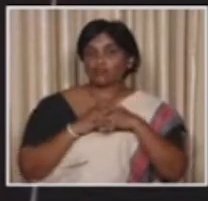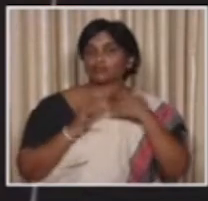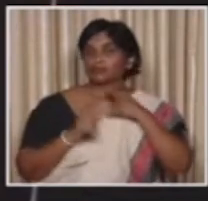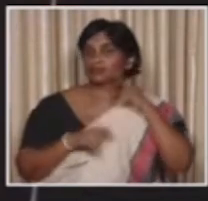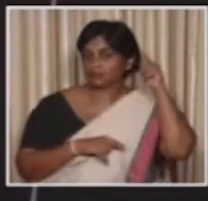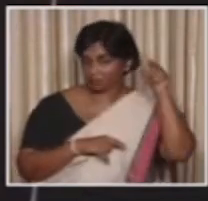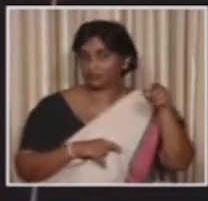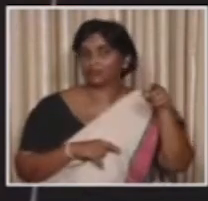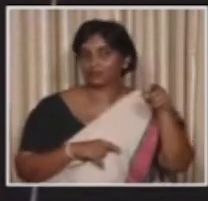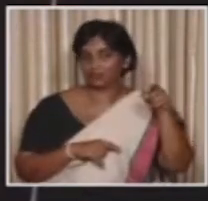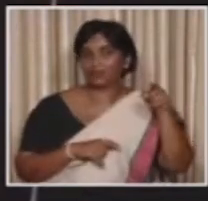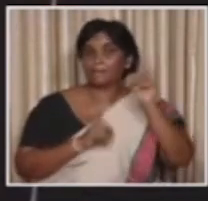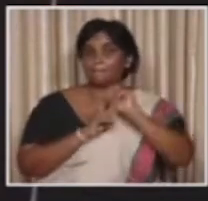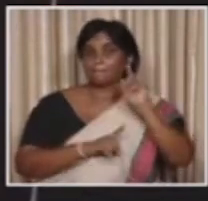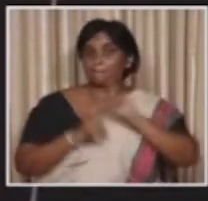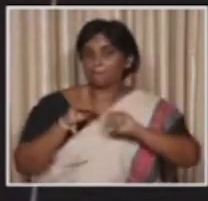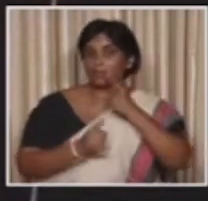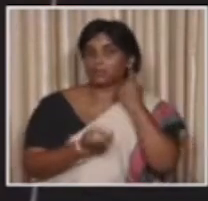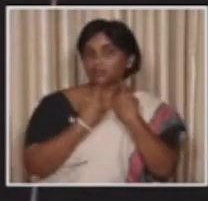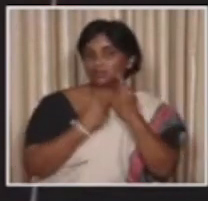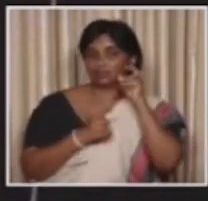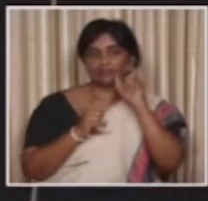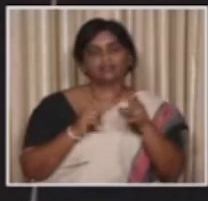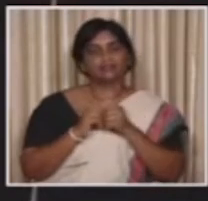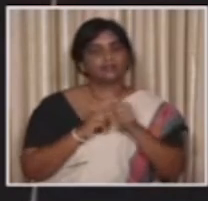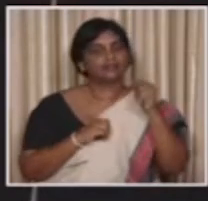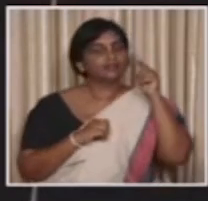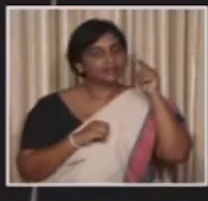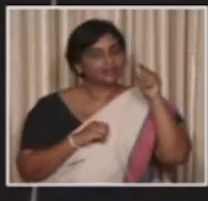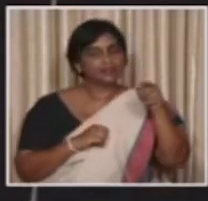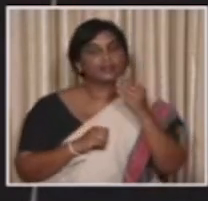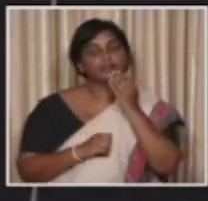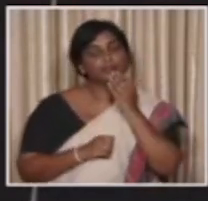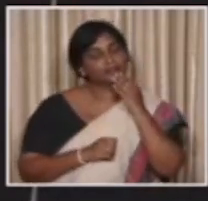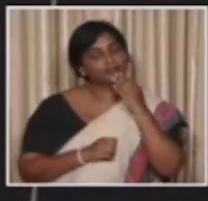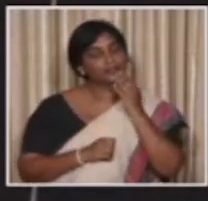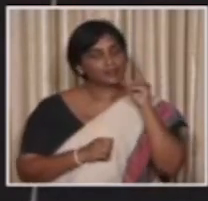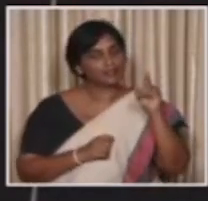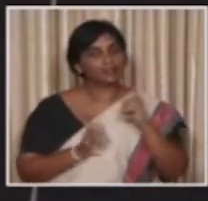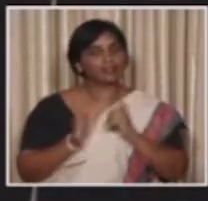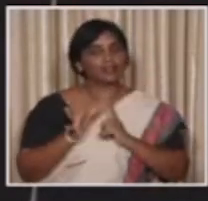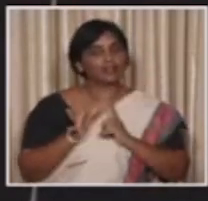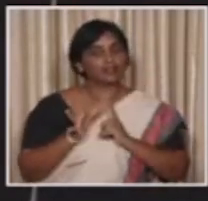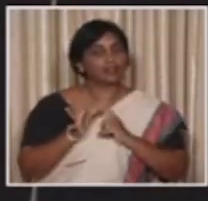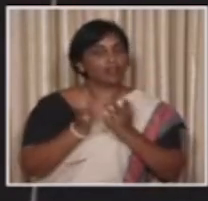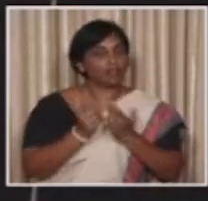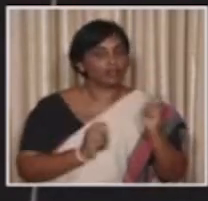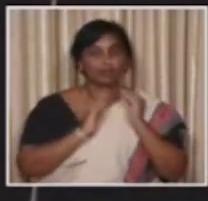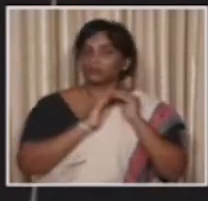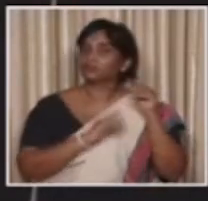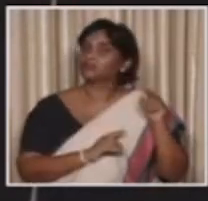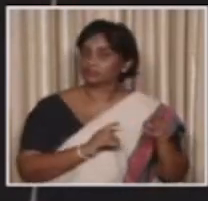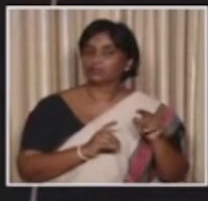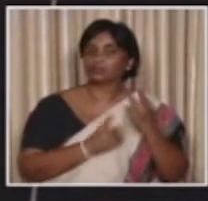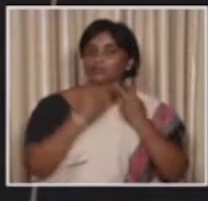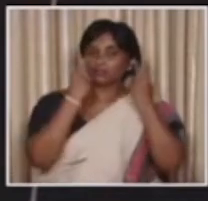අපිට ඒ පාර්ලිමේන්තුව අධ්‍යයනය කරන්න. අපිට එහිදී ඇමරිකාවේ විගණන කාර්යාලය අපිට